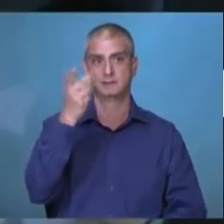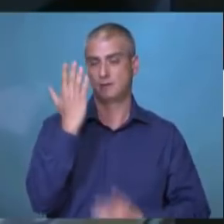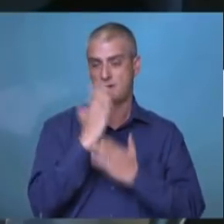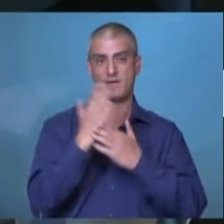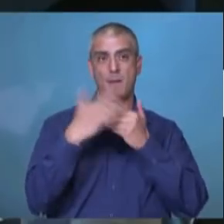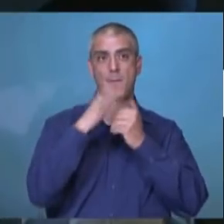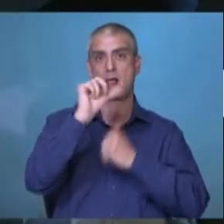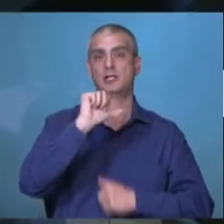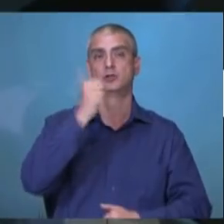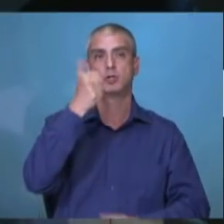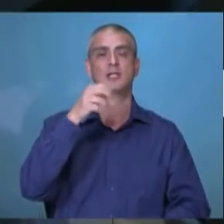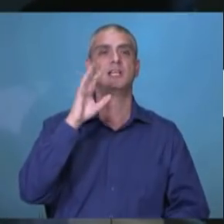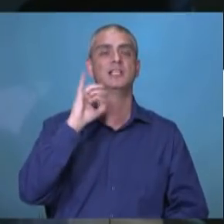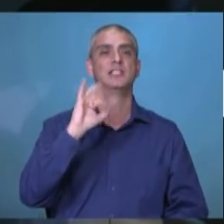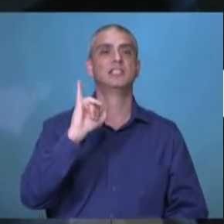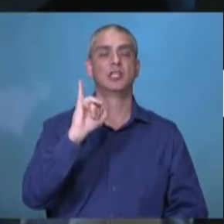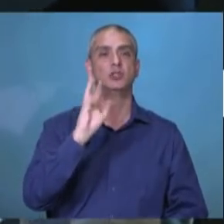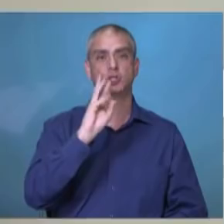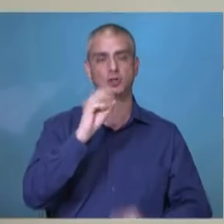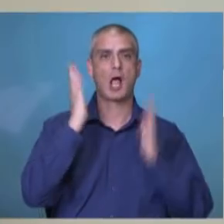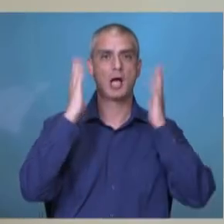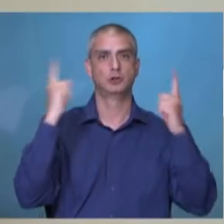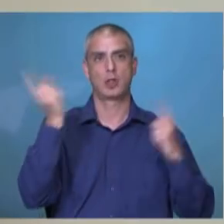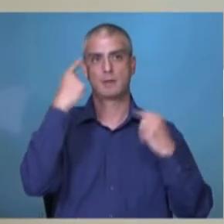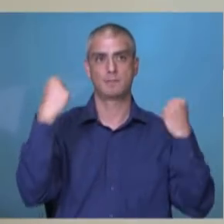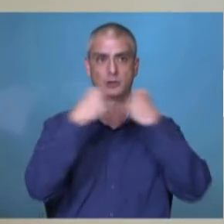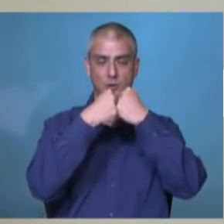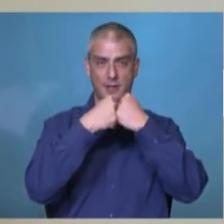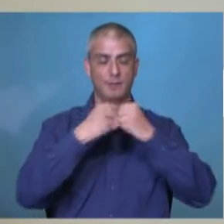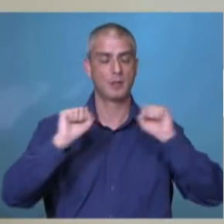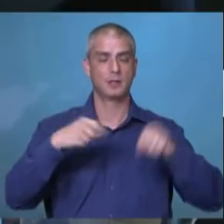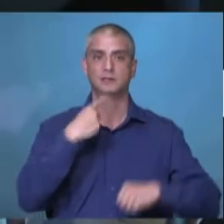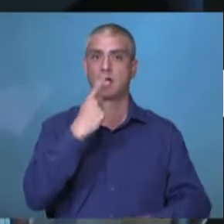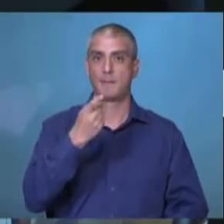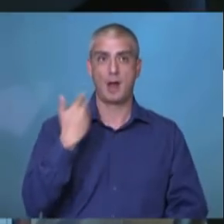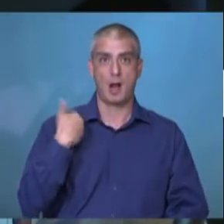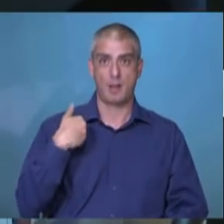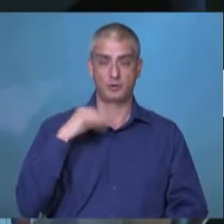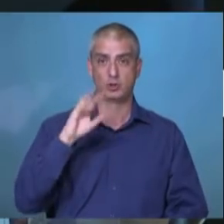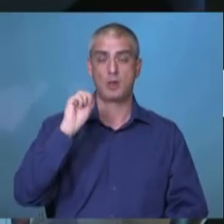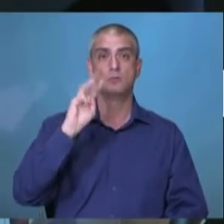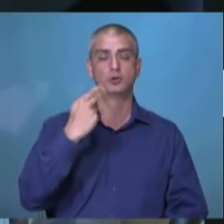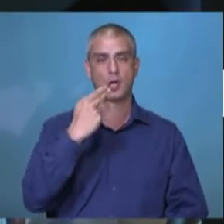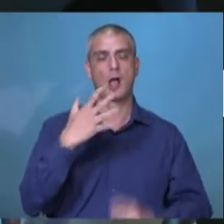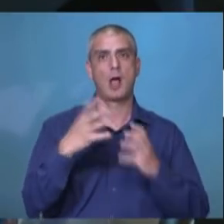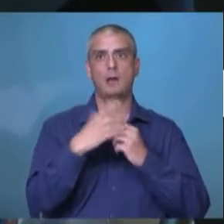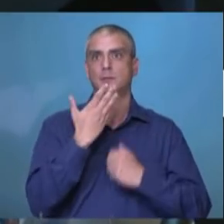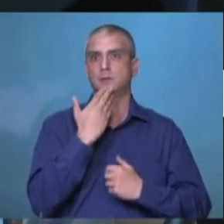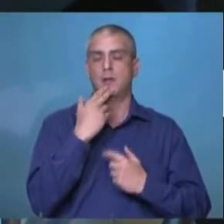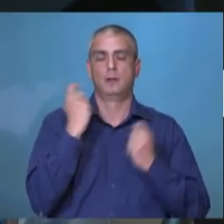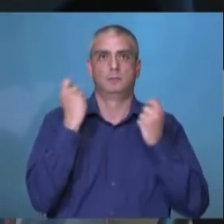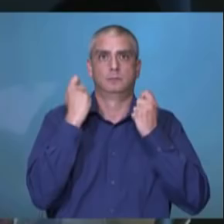בעלה הראשון יסיס עדן באסון המסוקים. הנשיא אמר לאלמנתו של משה כי עם ישראל משתאה